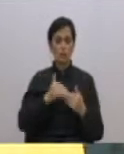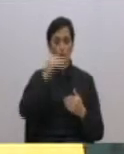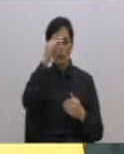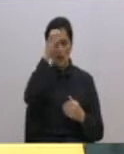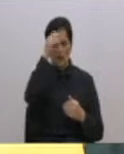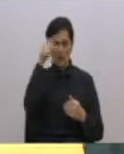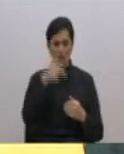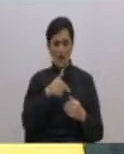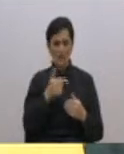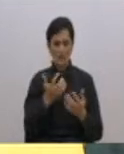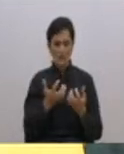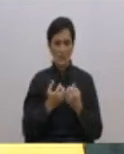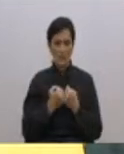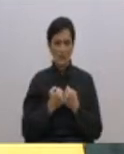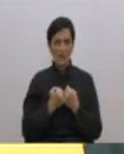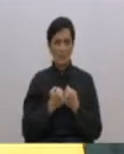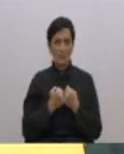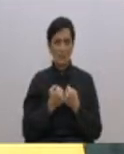განათლების მიღებასთან